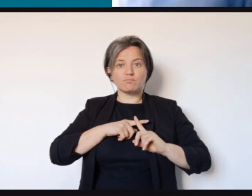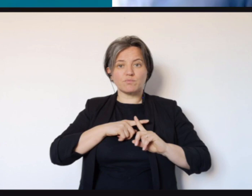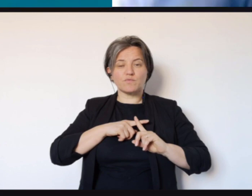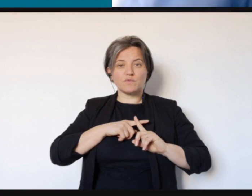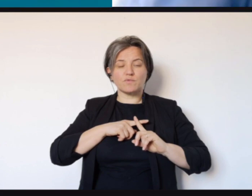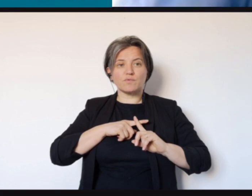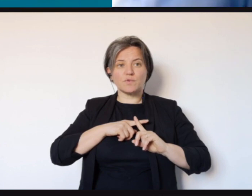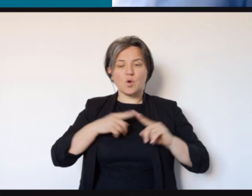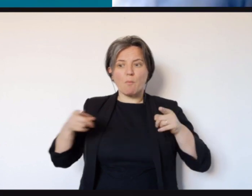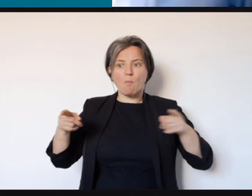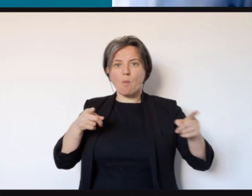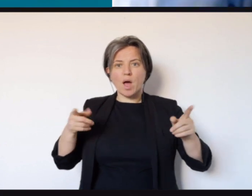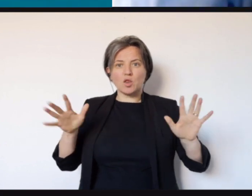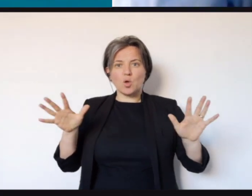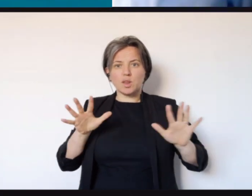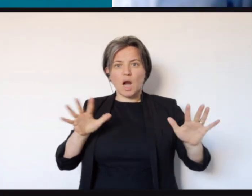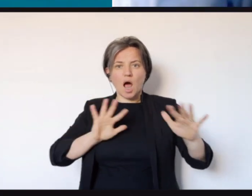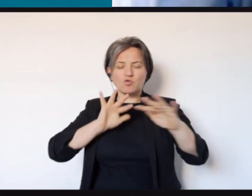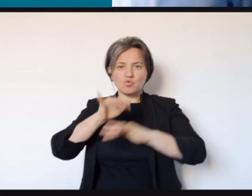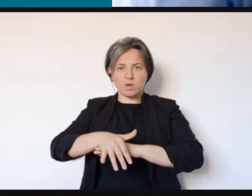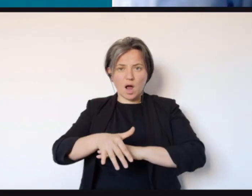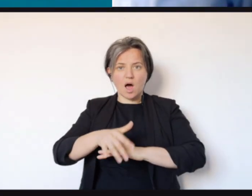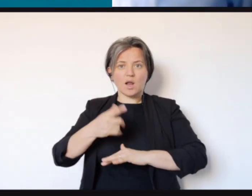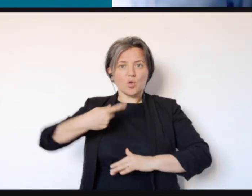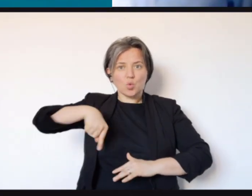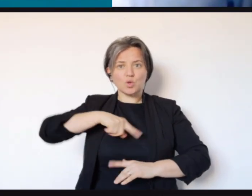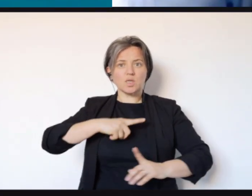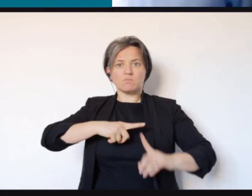per superare un momento tragico.